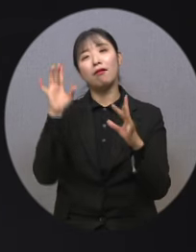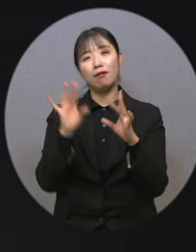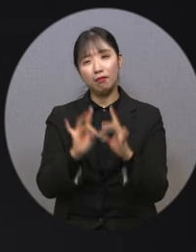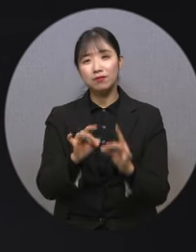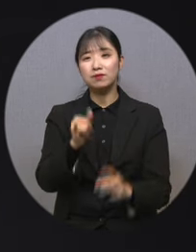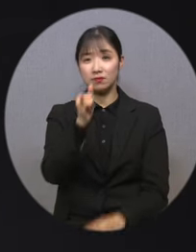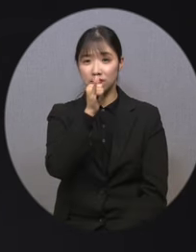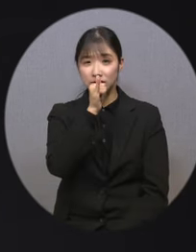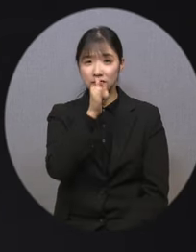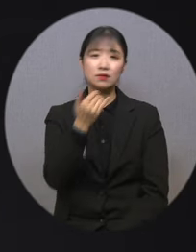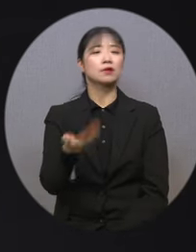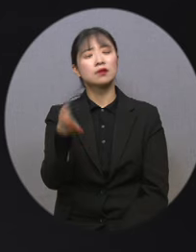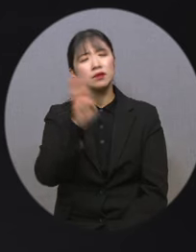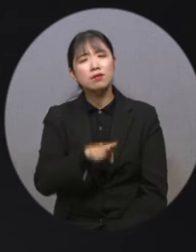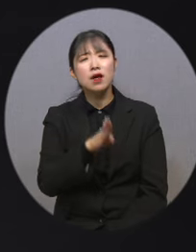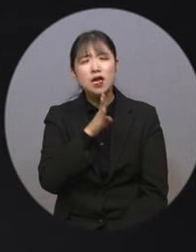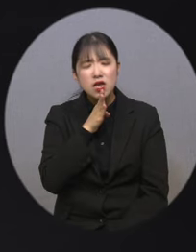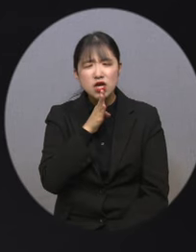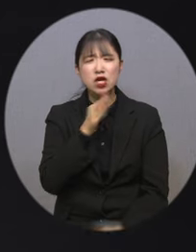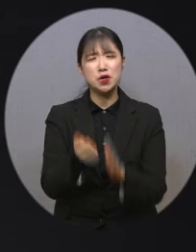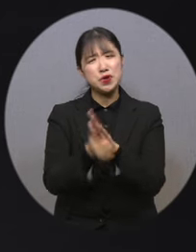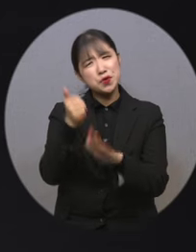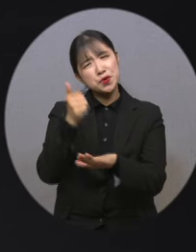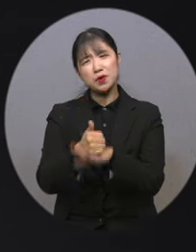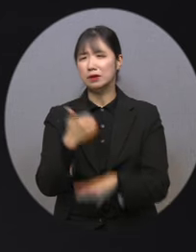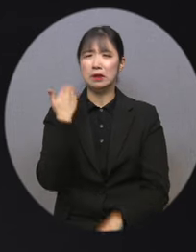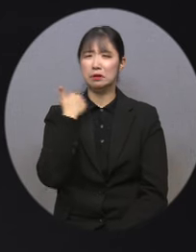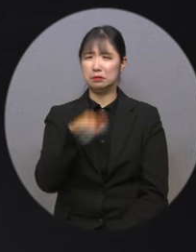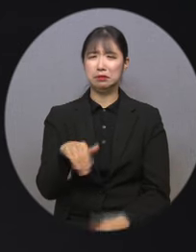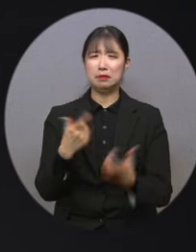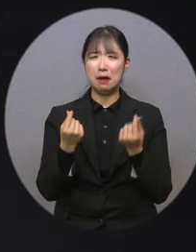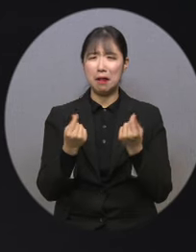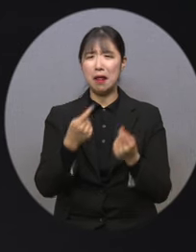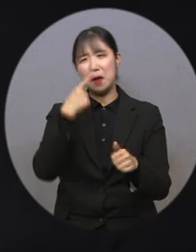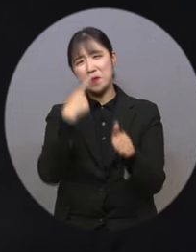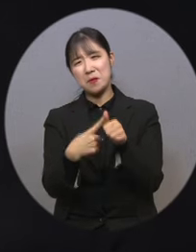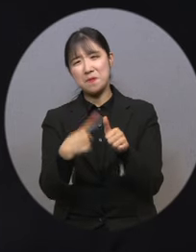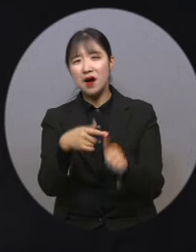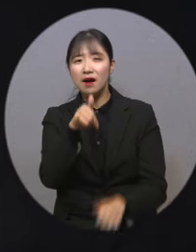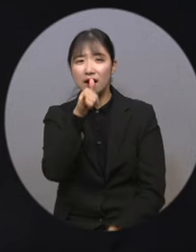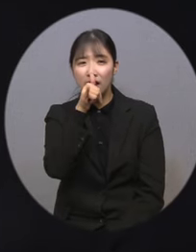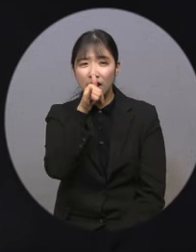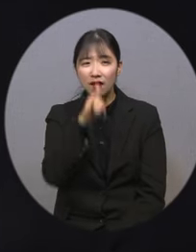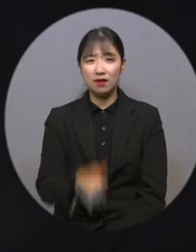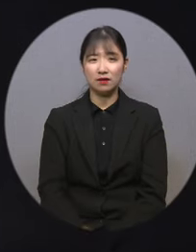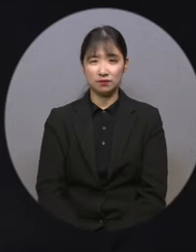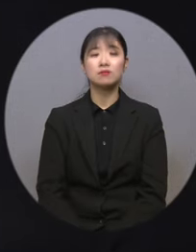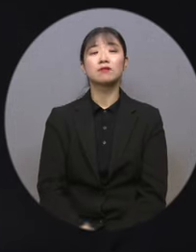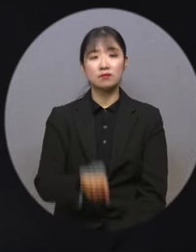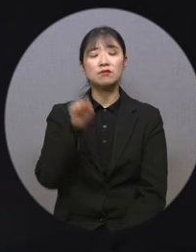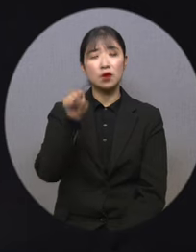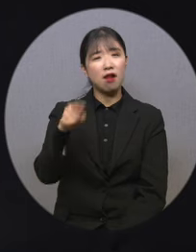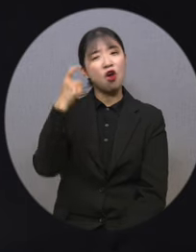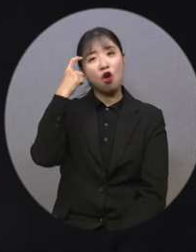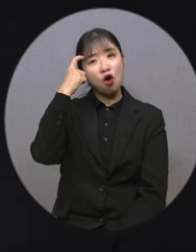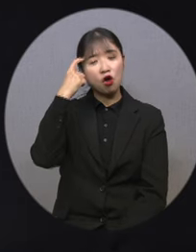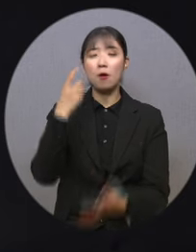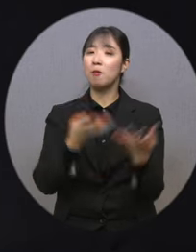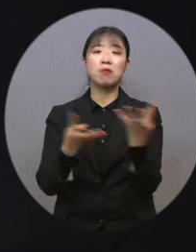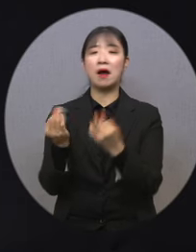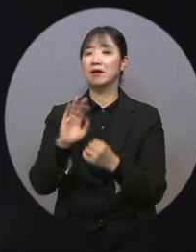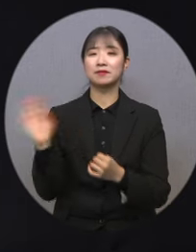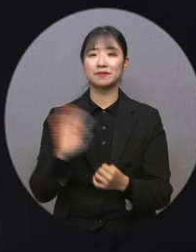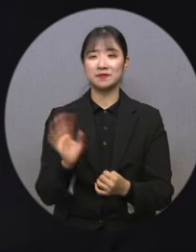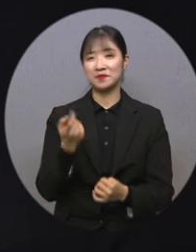많고요. 하지만 현실 가능성이 적다면서 희화하는 의견도 나오거든요. 그래서 그 근데 그런 그래서, 의견은 네. 적습니다.